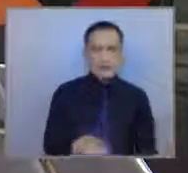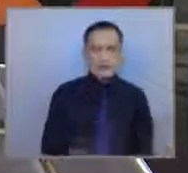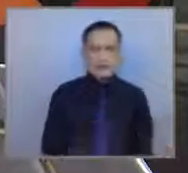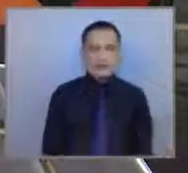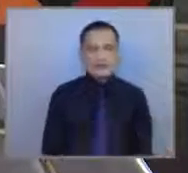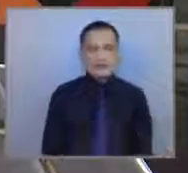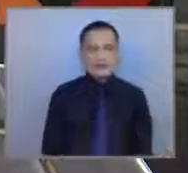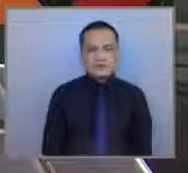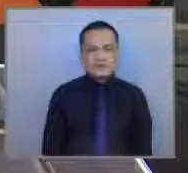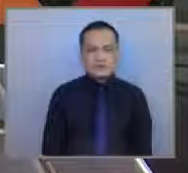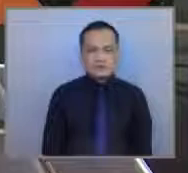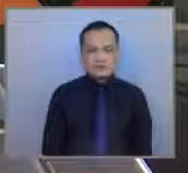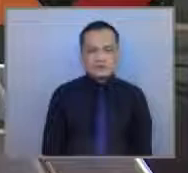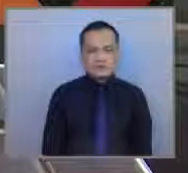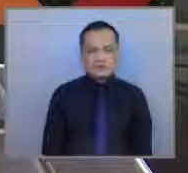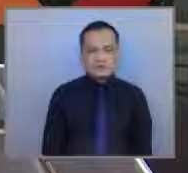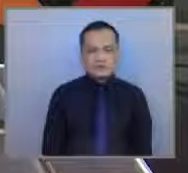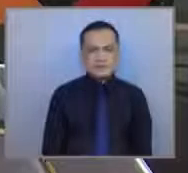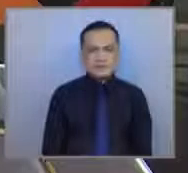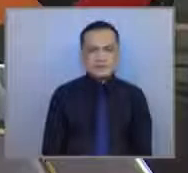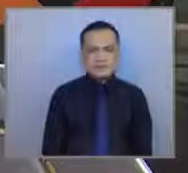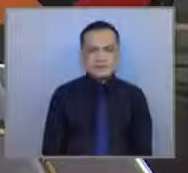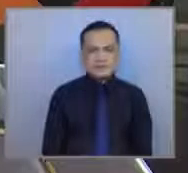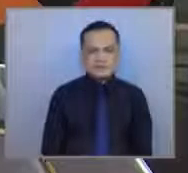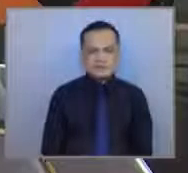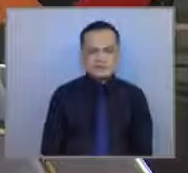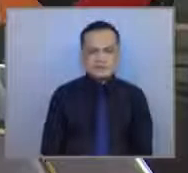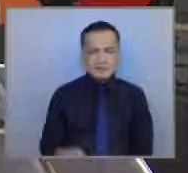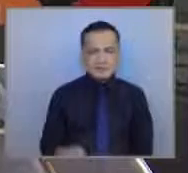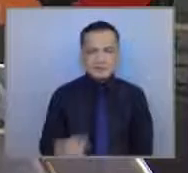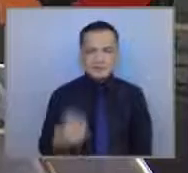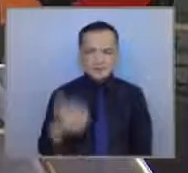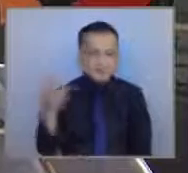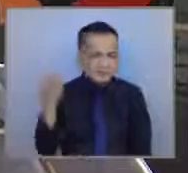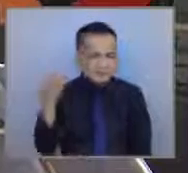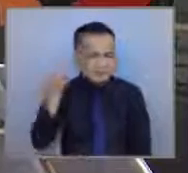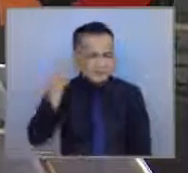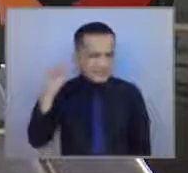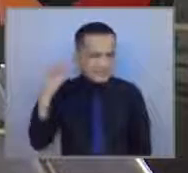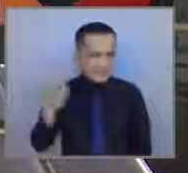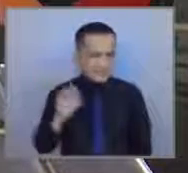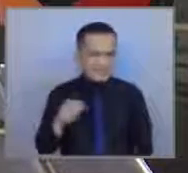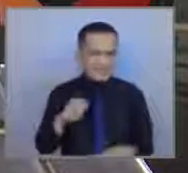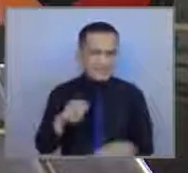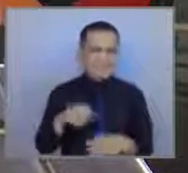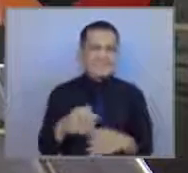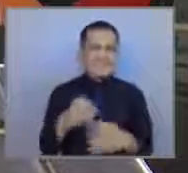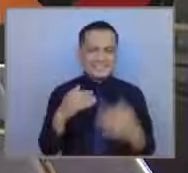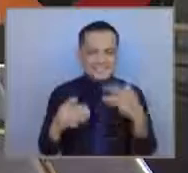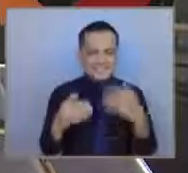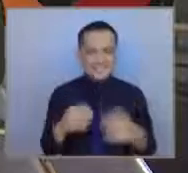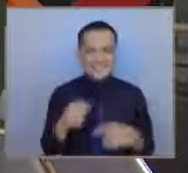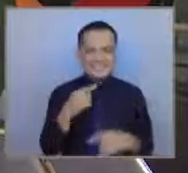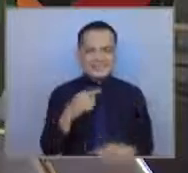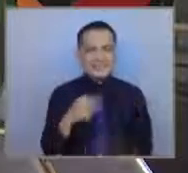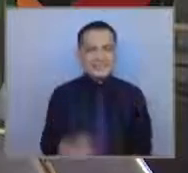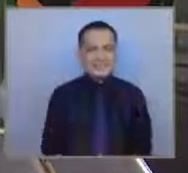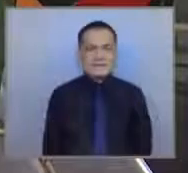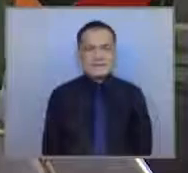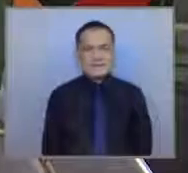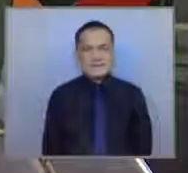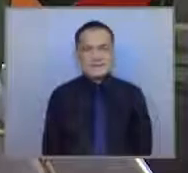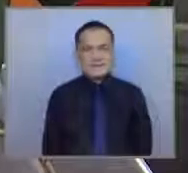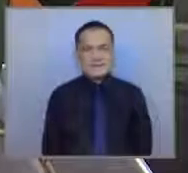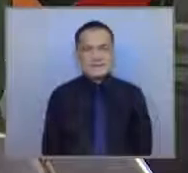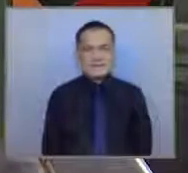Sir, may sound effects? Pwede may sound effects yun. Hindi pa pwede. So, yun. Okay. So, ganun din po, sa